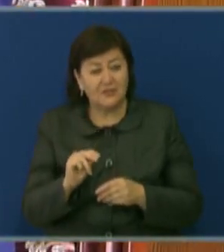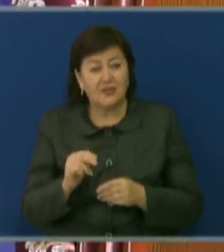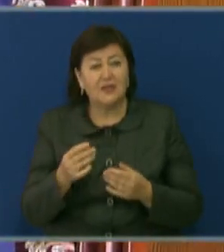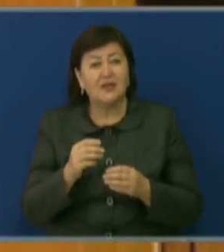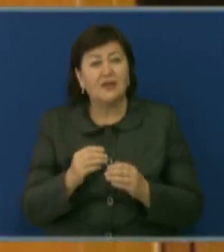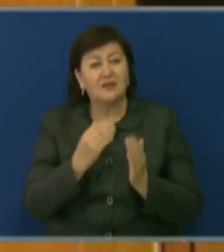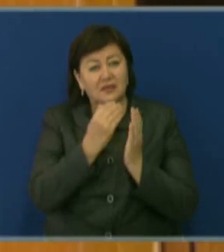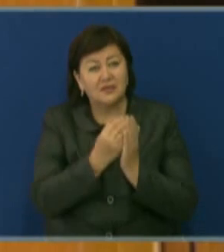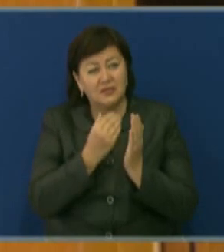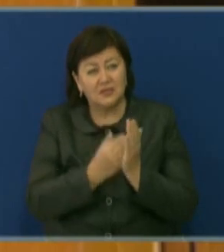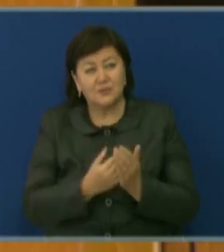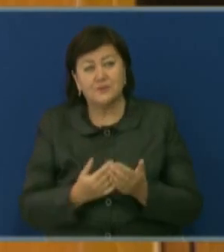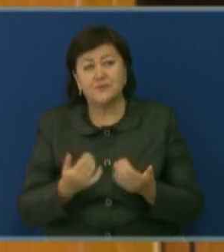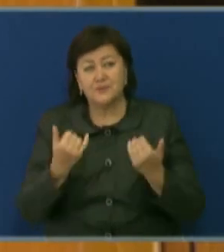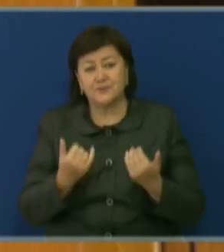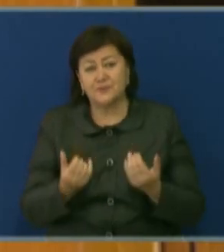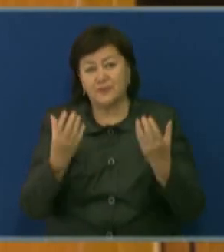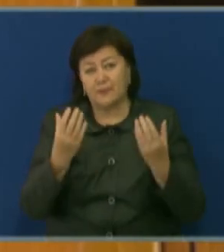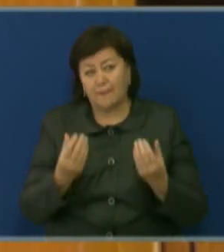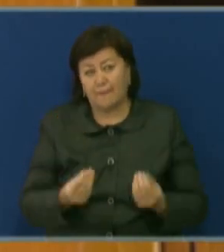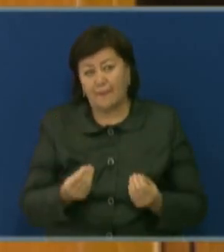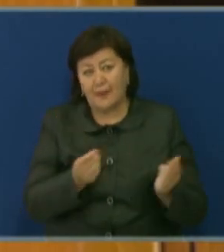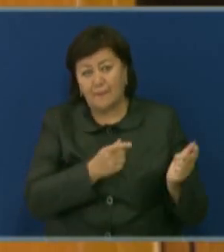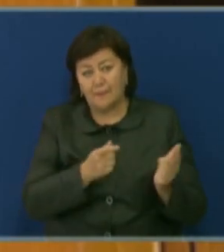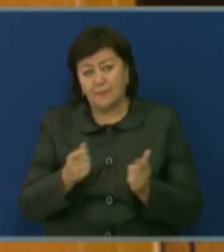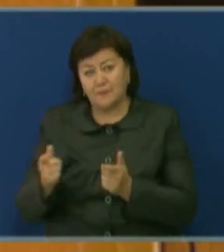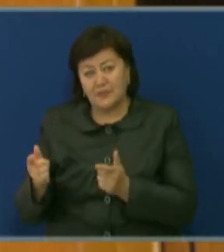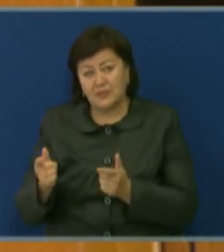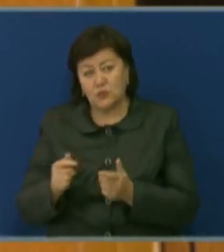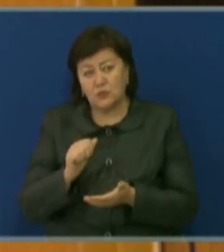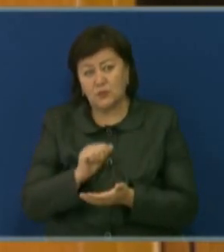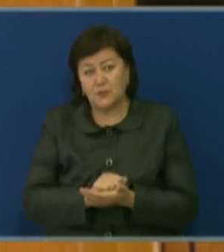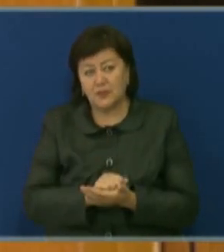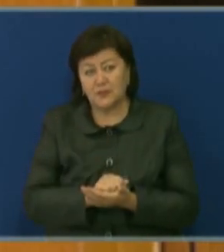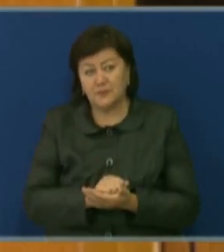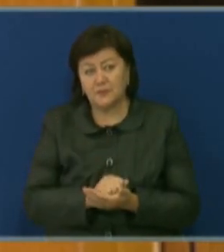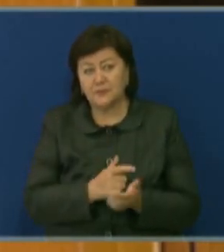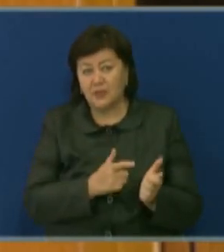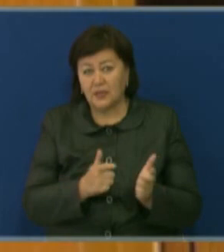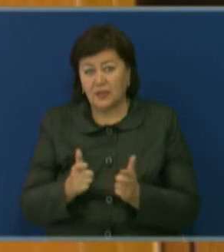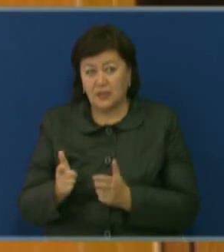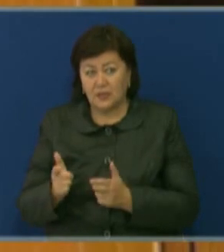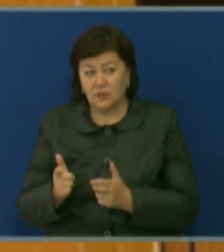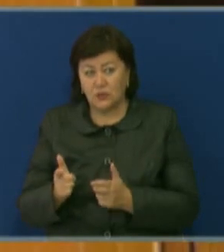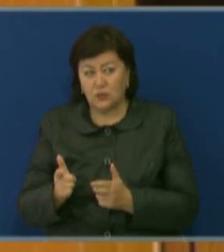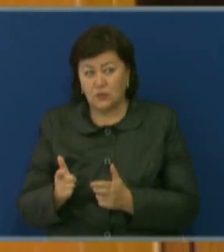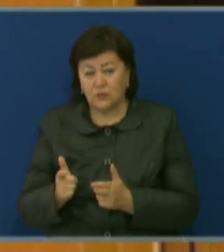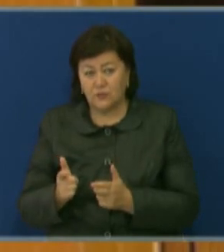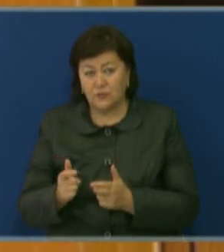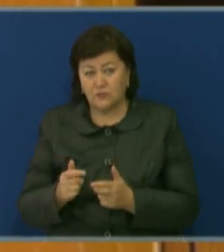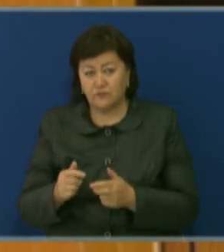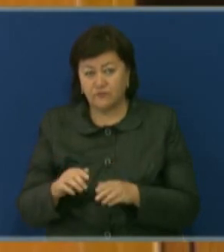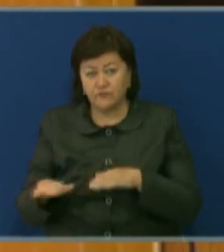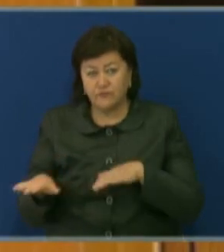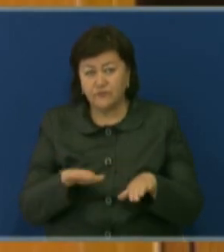вышеперечисленных котельных. На сегодняшний день полностью мы сами все подготовили. Мы готовы, просто нужно регулировать